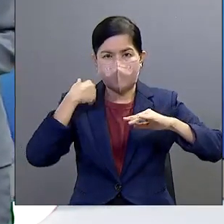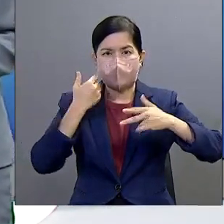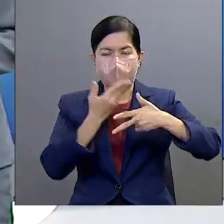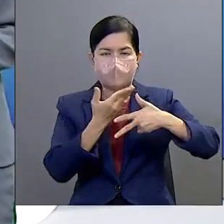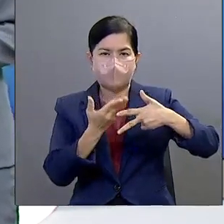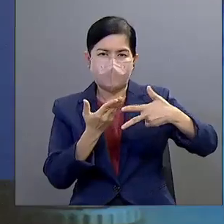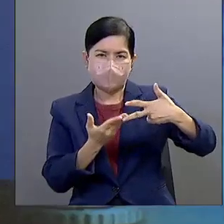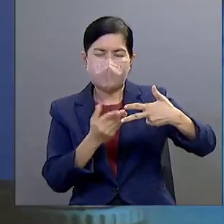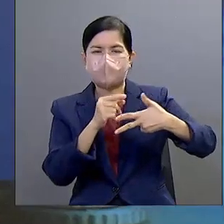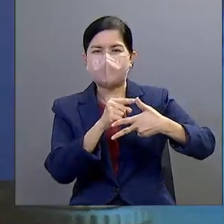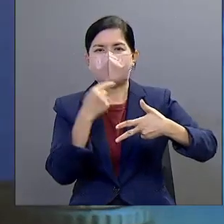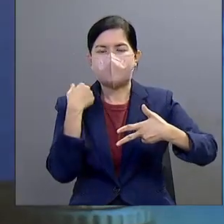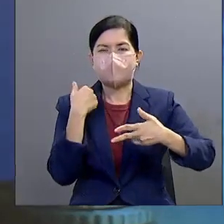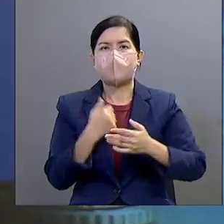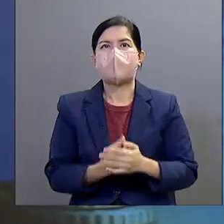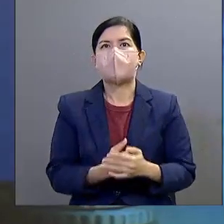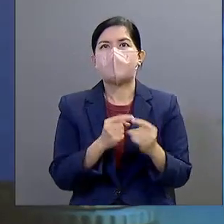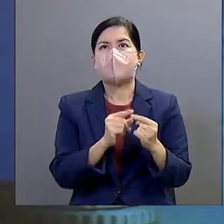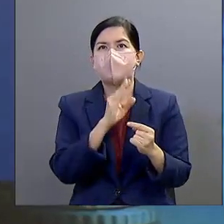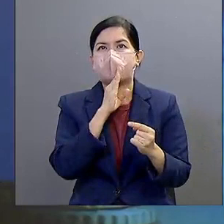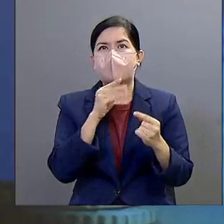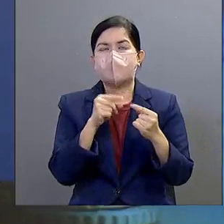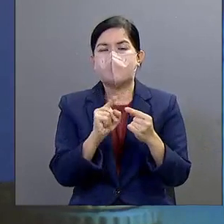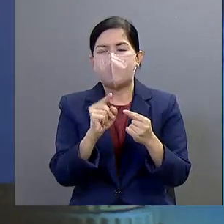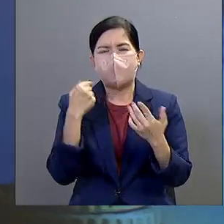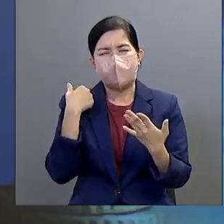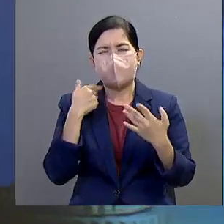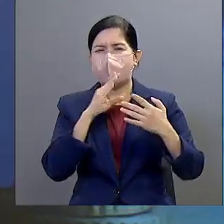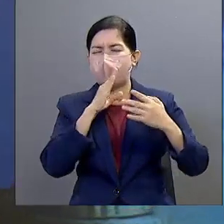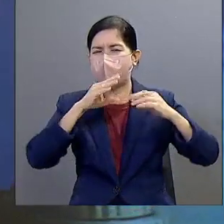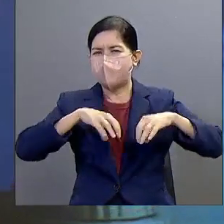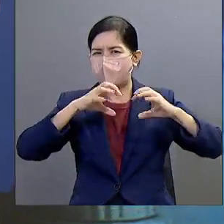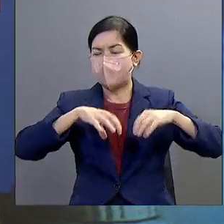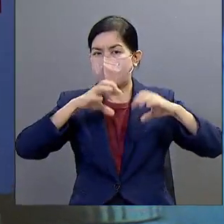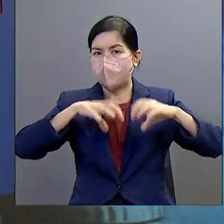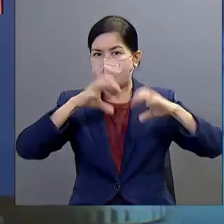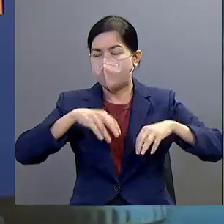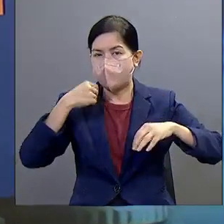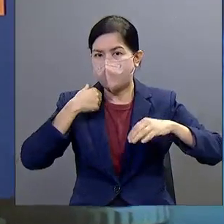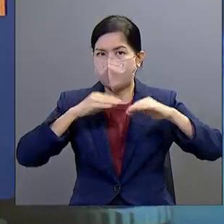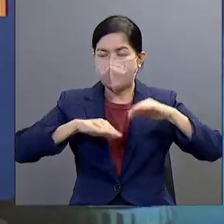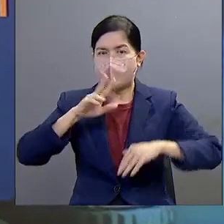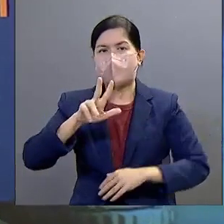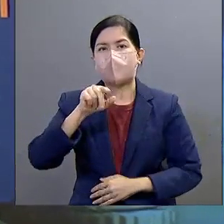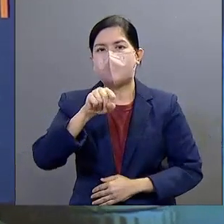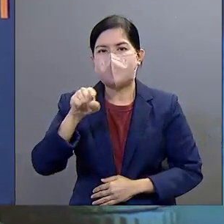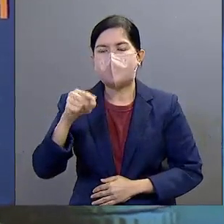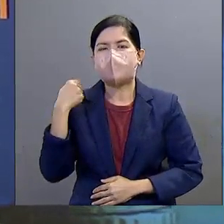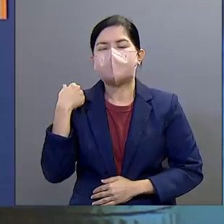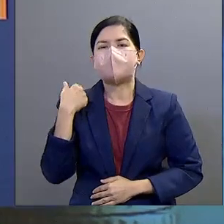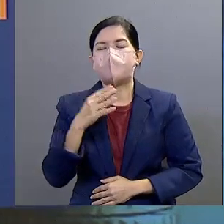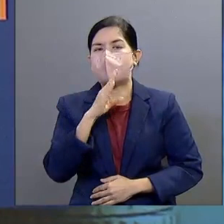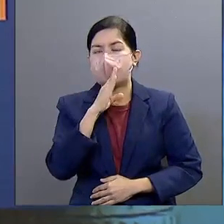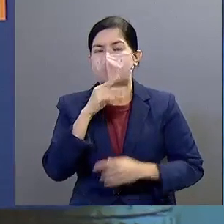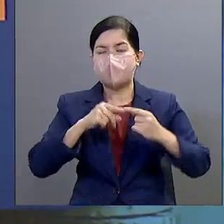ผลกระทบน้อยที่สุดคือกรณีฐานค่ะซึ่งมีสมมติฐานว่าฝนตกมากกว่าค่าปกติร้อยละ3นะคะพื้นที่ได้รับผลกระท